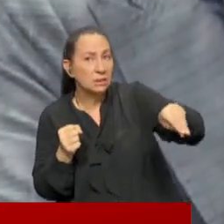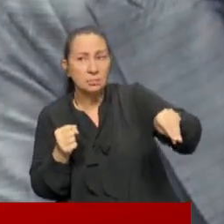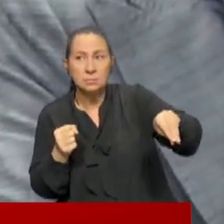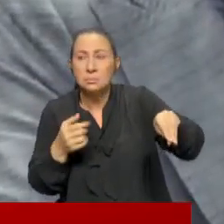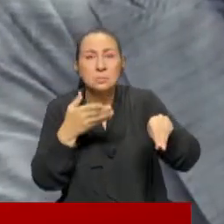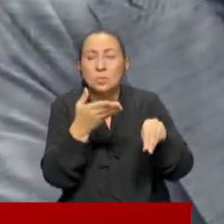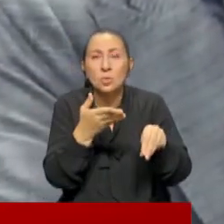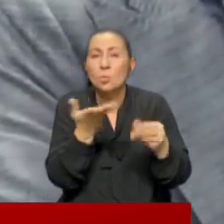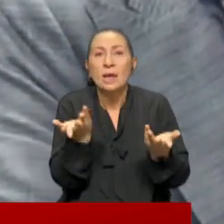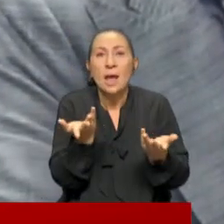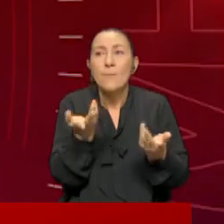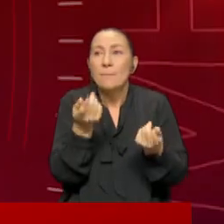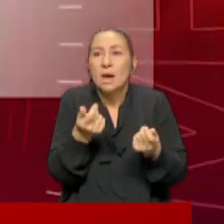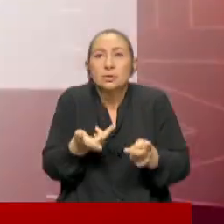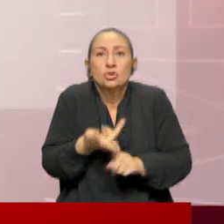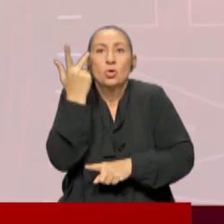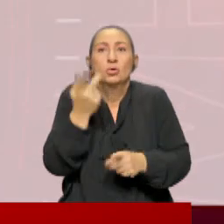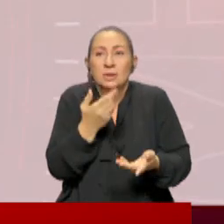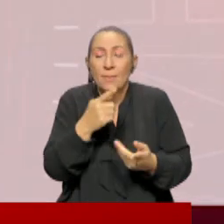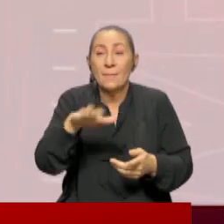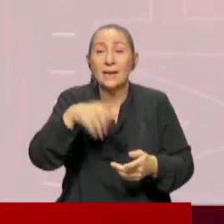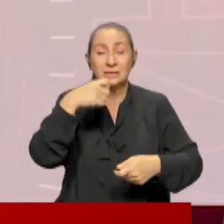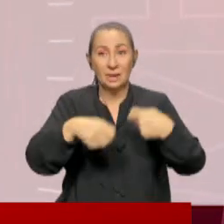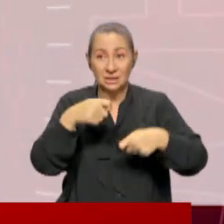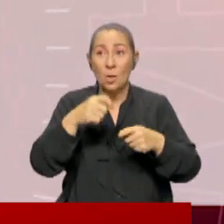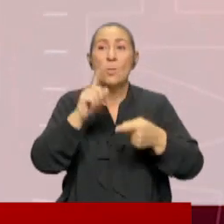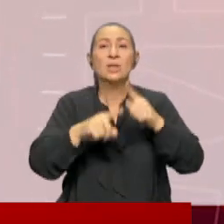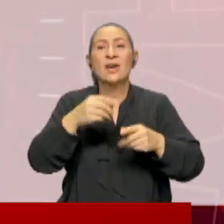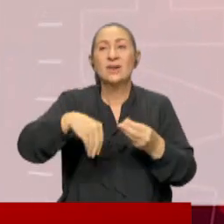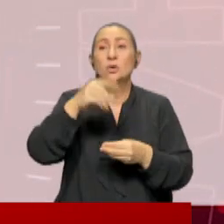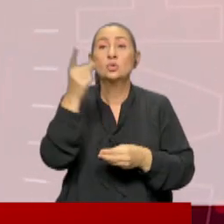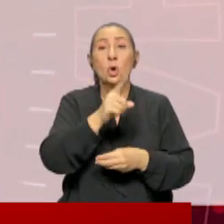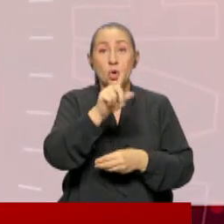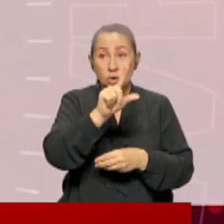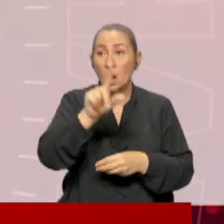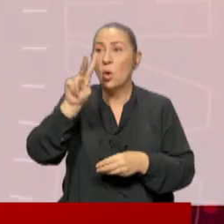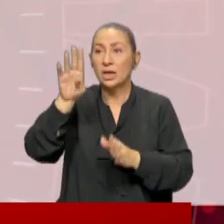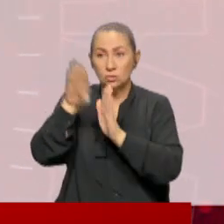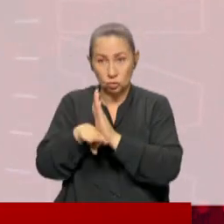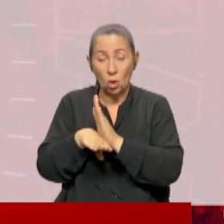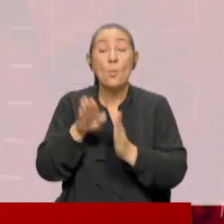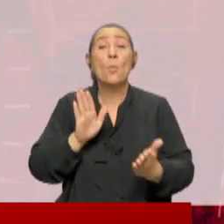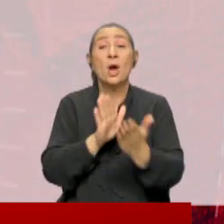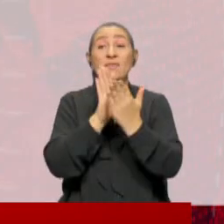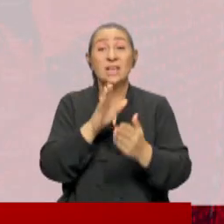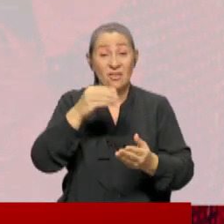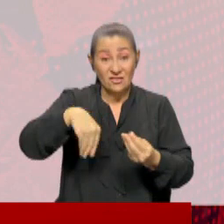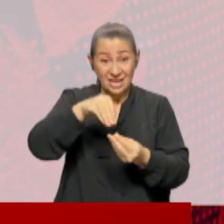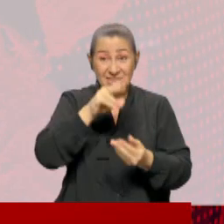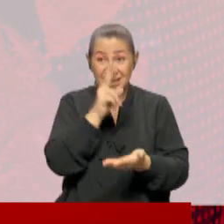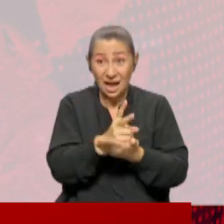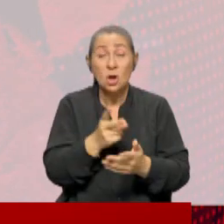sattım. Bununla da eşkıyalık, başka bir şey değil. Merkez Bankası politika faizini %13'ten %12'ye indirdi. Muhalefet faiz